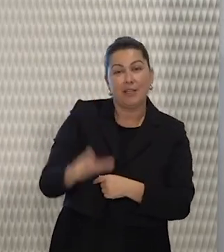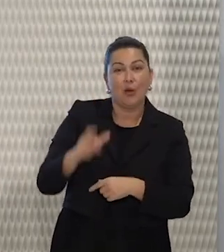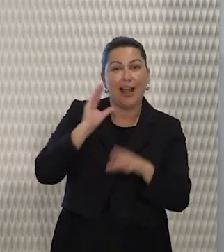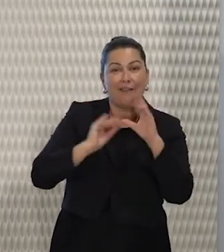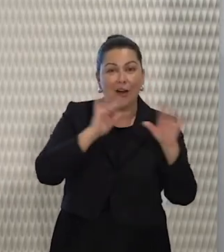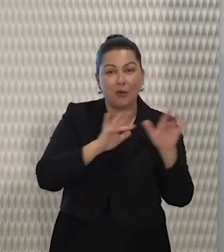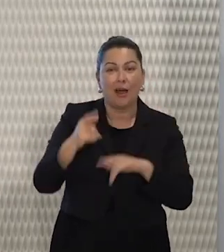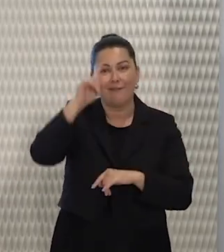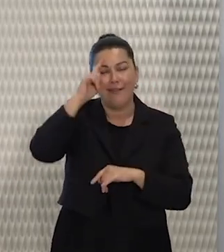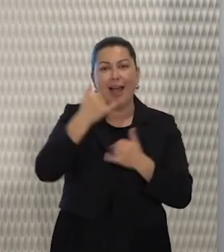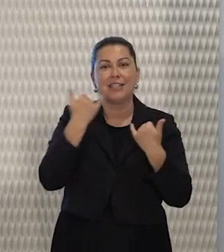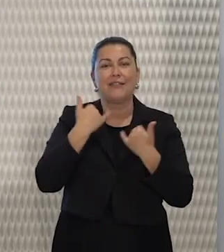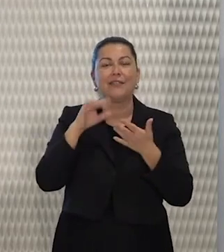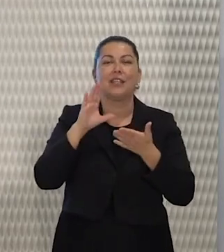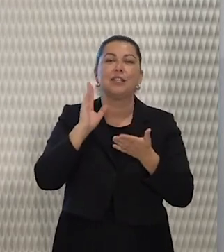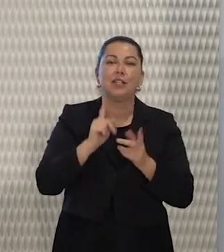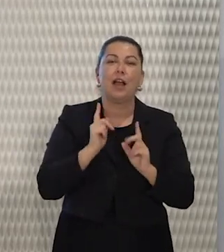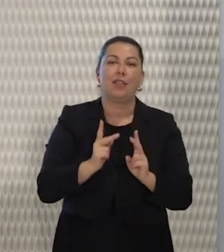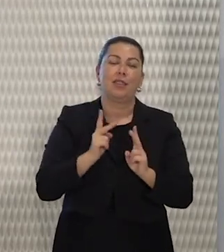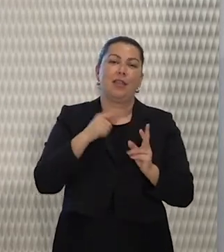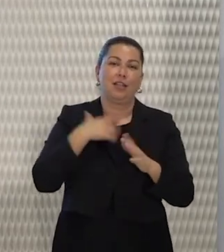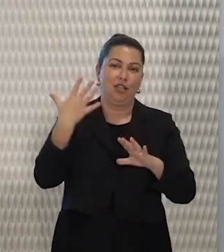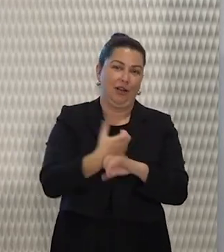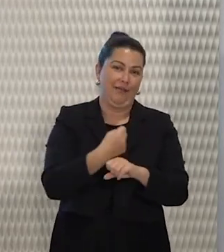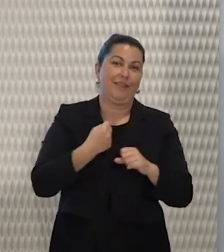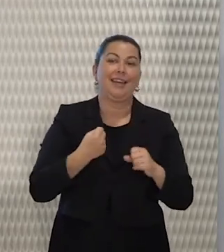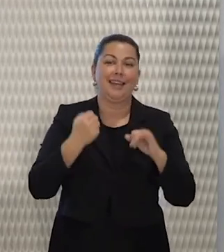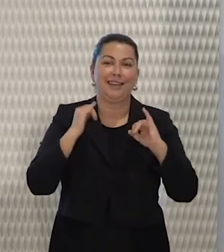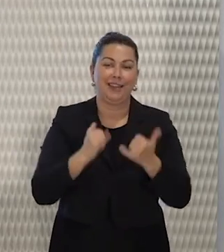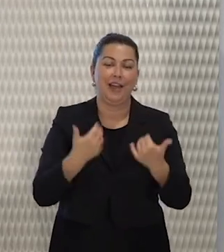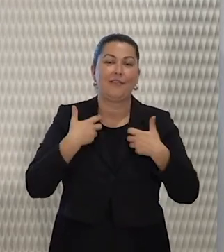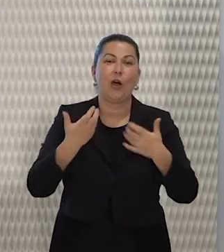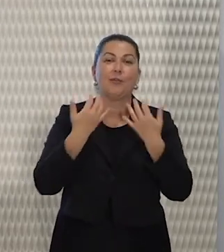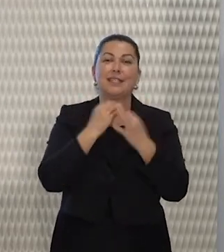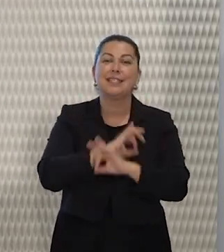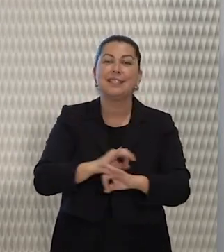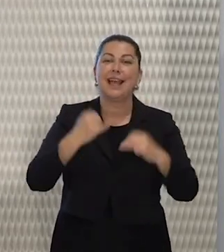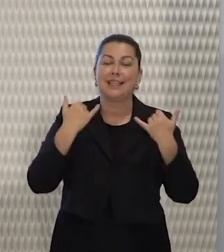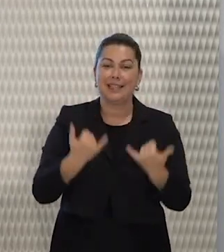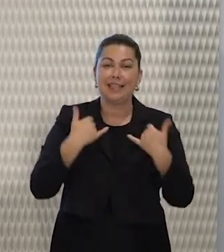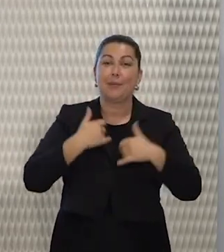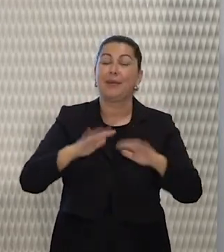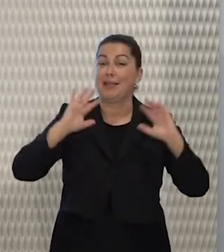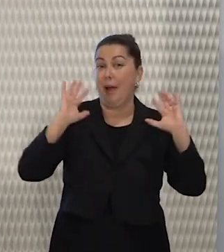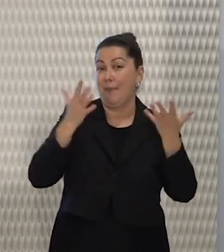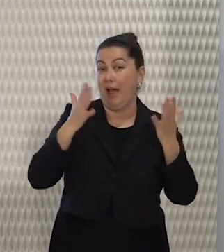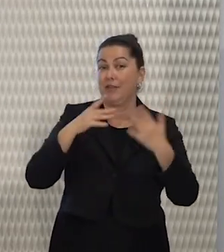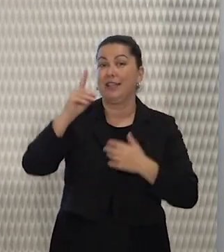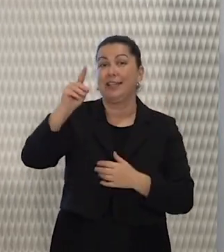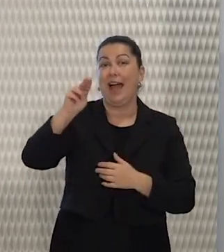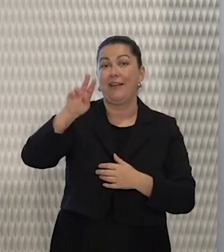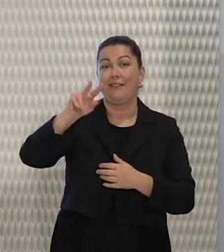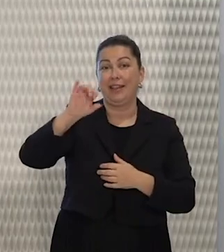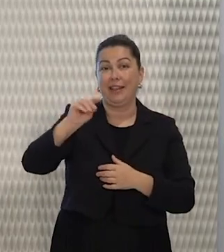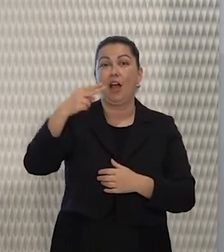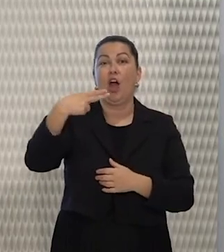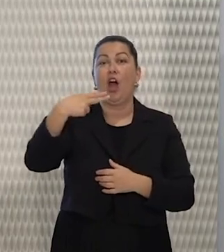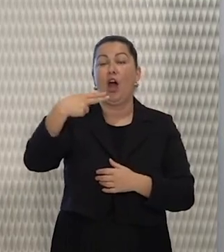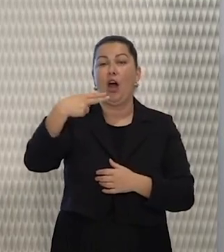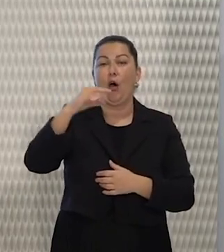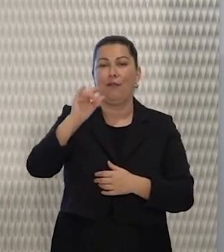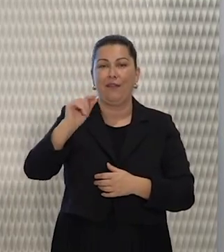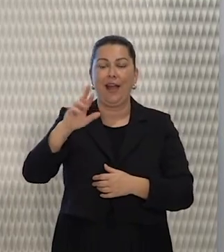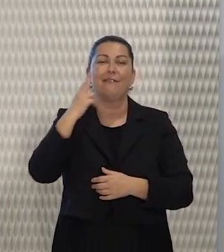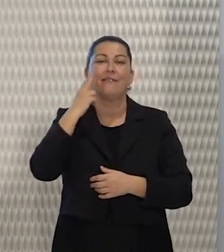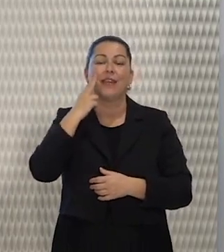man ansetzen muss, um das zu schaffen. Ich freue mich jetzt, gemeinsam mit Ihnen mit einem lauten Applaus David Hofer zu begrüßen von